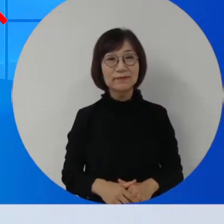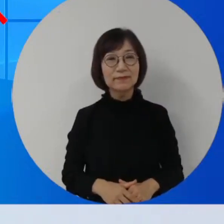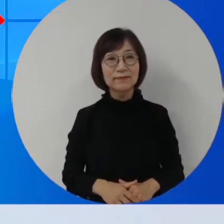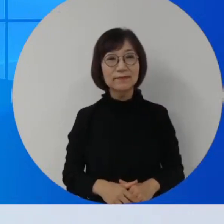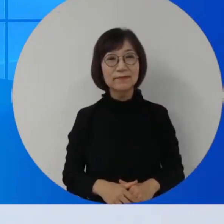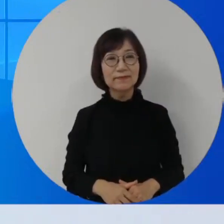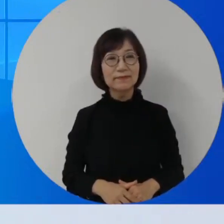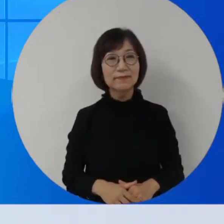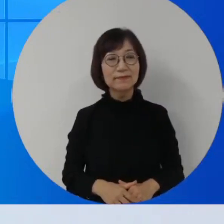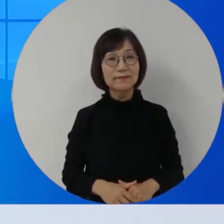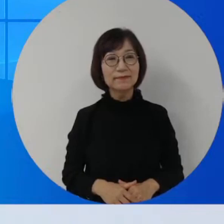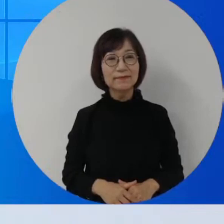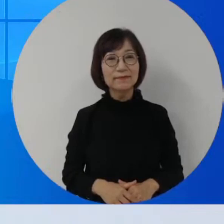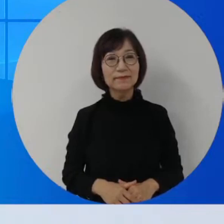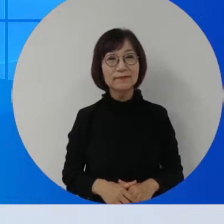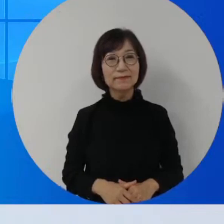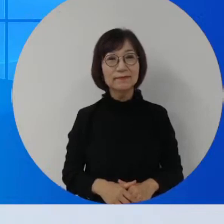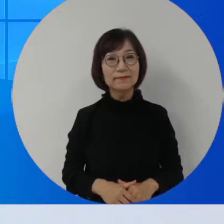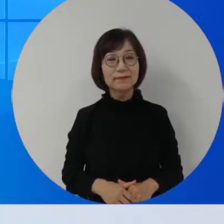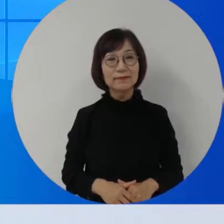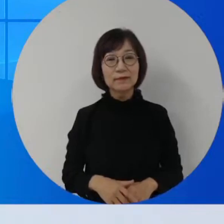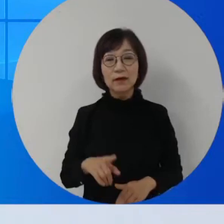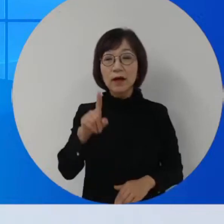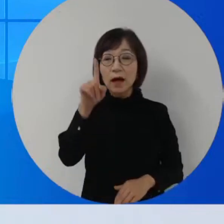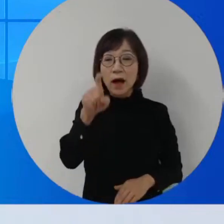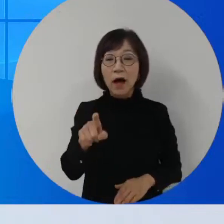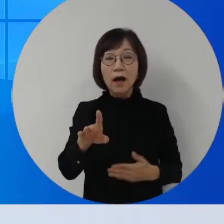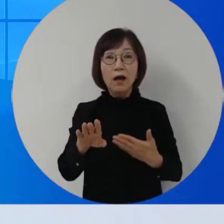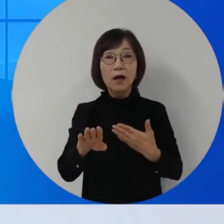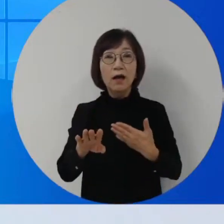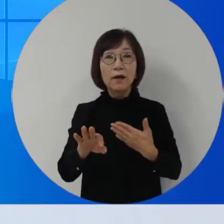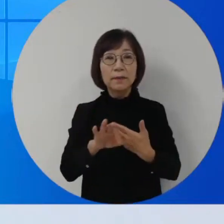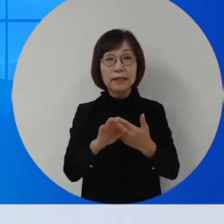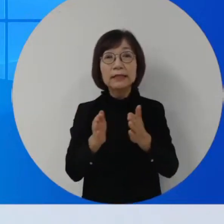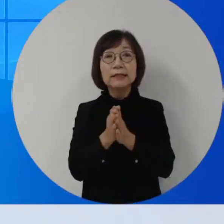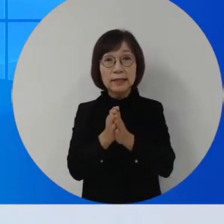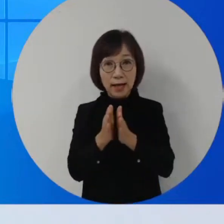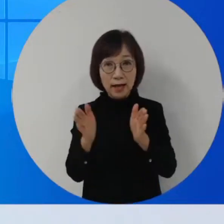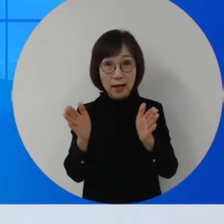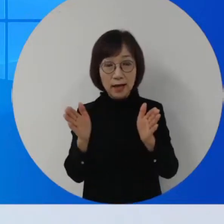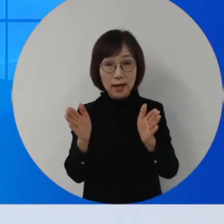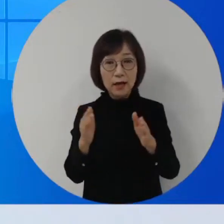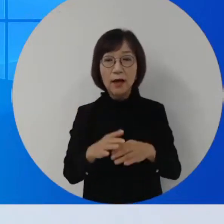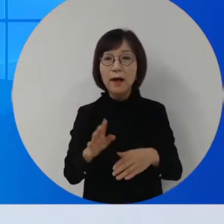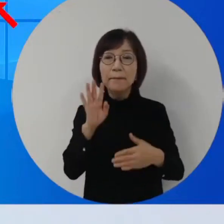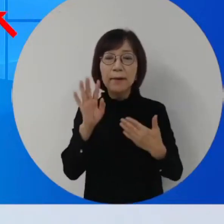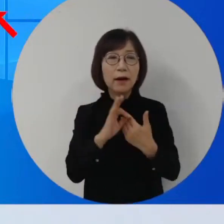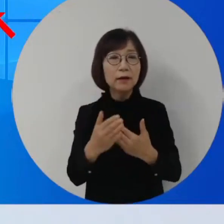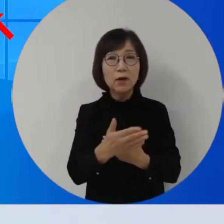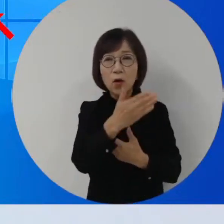됐나요? 클릭하면 실행이 되집니다. 근데 이게 없어요 라고 하시는 분들